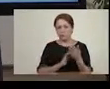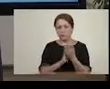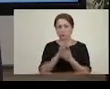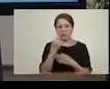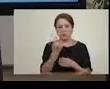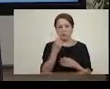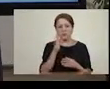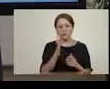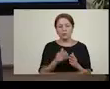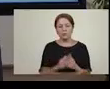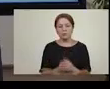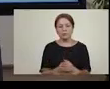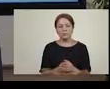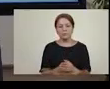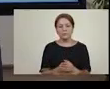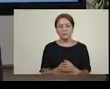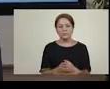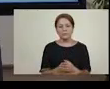hisoblanadi.